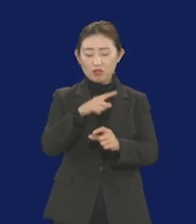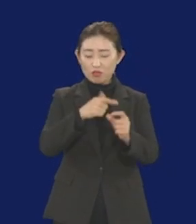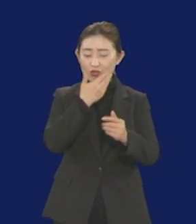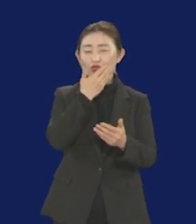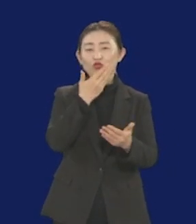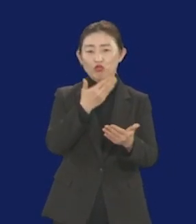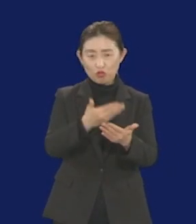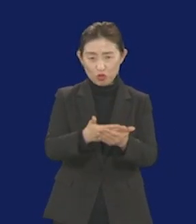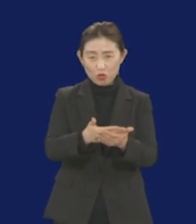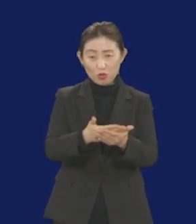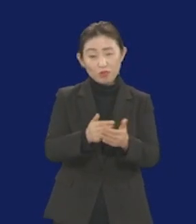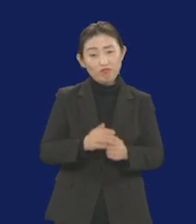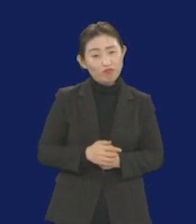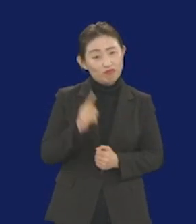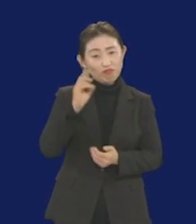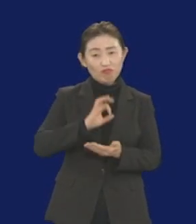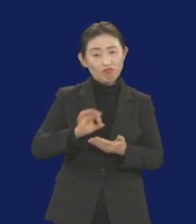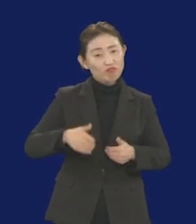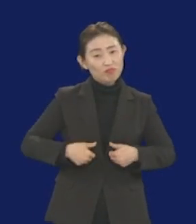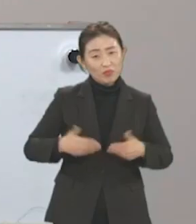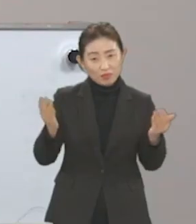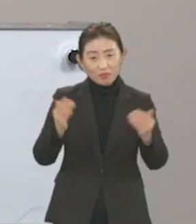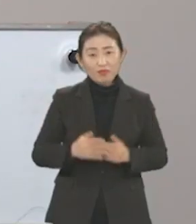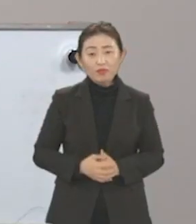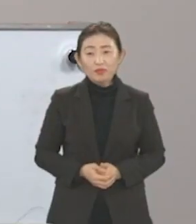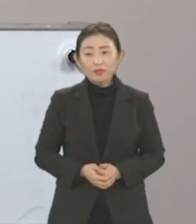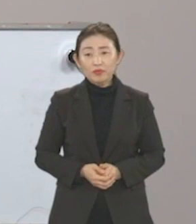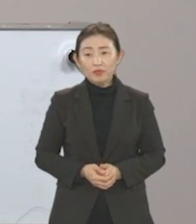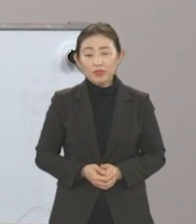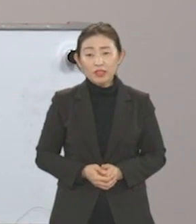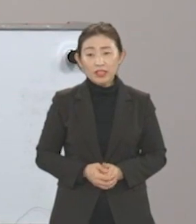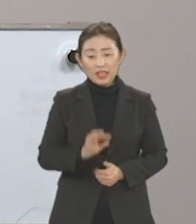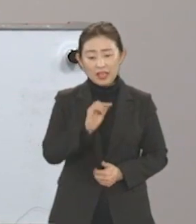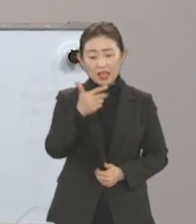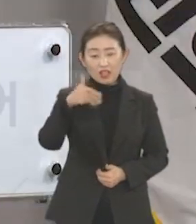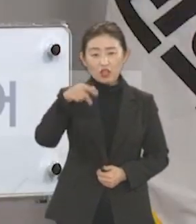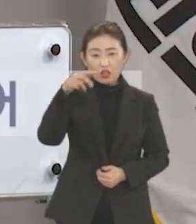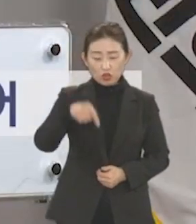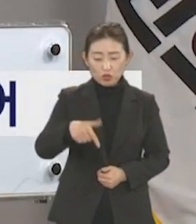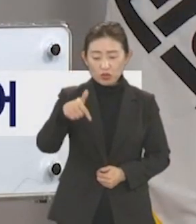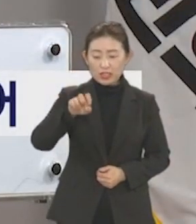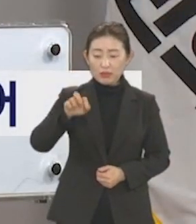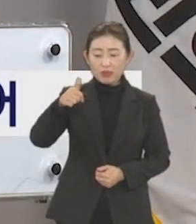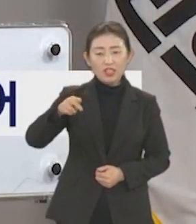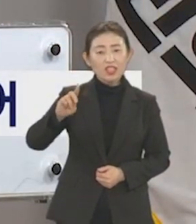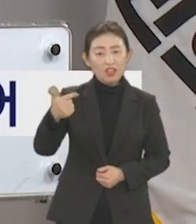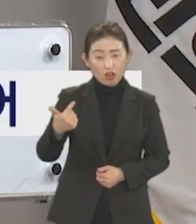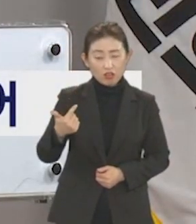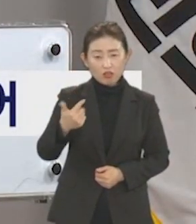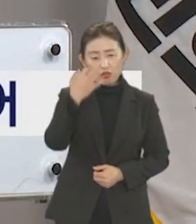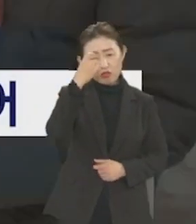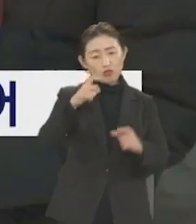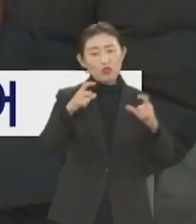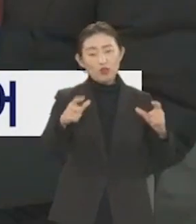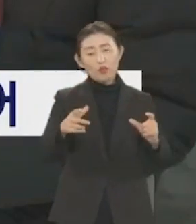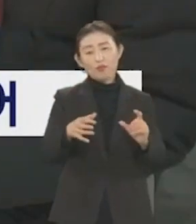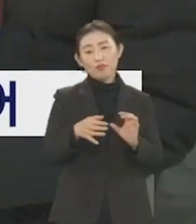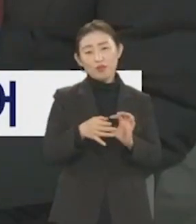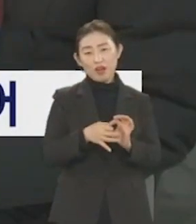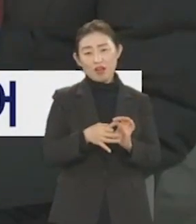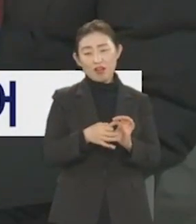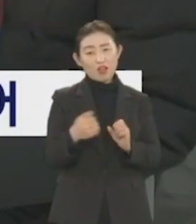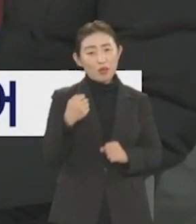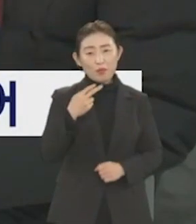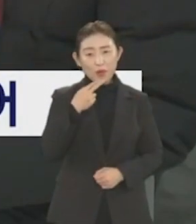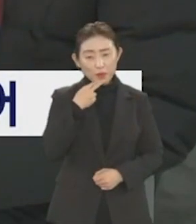때문에 크게 개의할 필요는 없겠다. 유력 주자인 안철수, 김기현 의원 모두 충청은 뚜렷한 우세지가 아닌